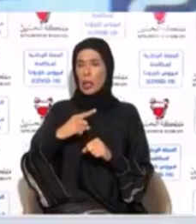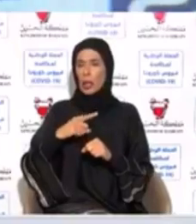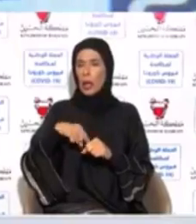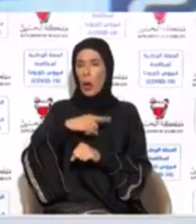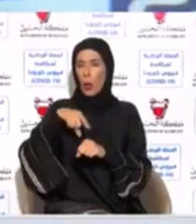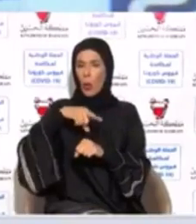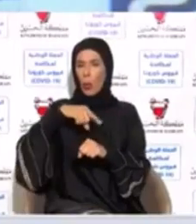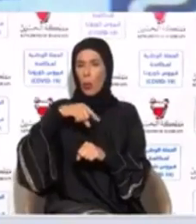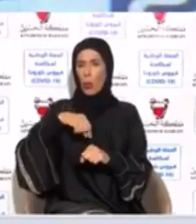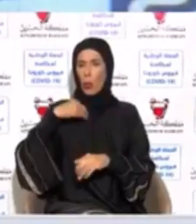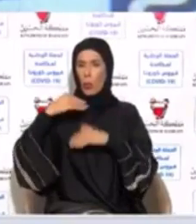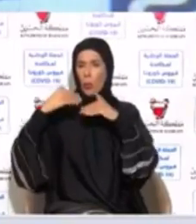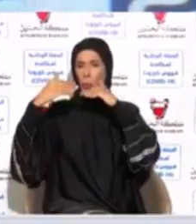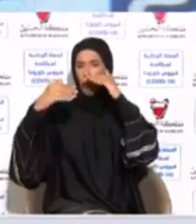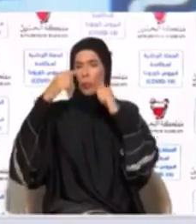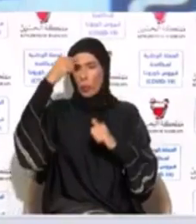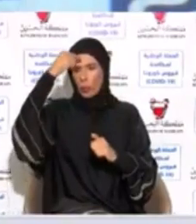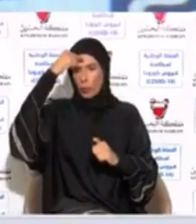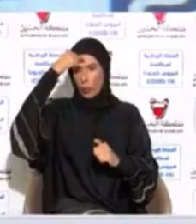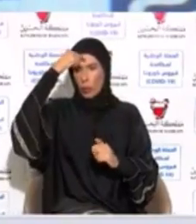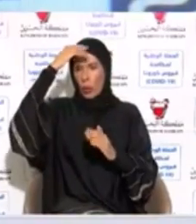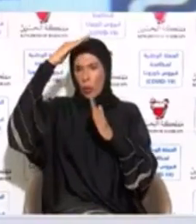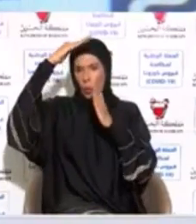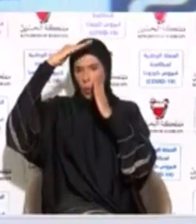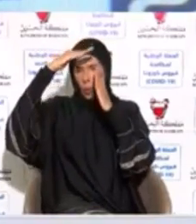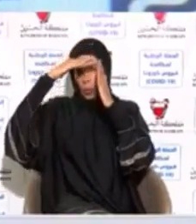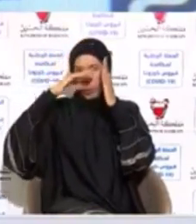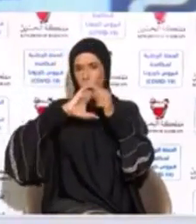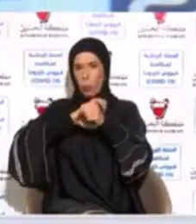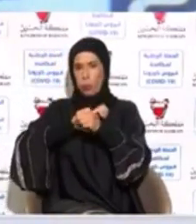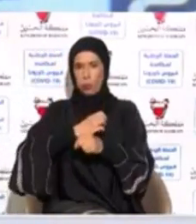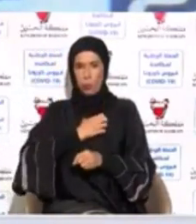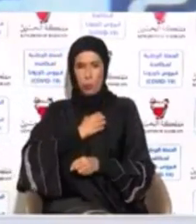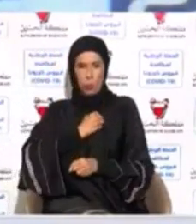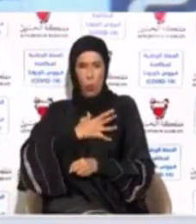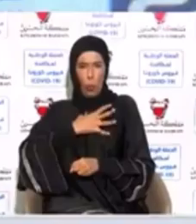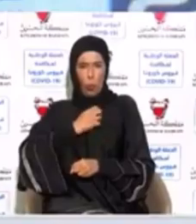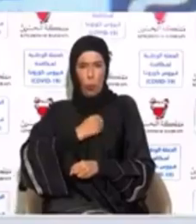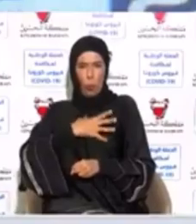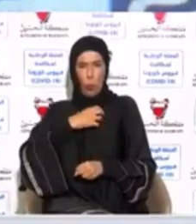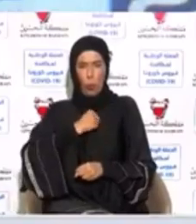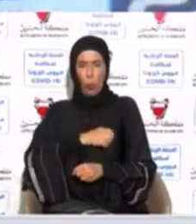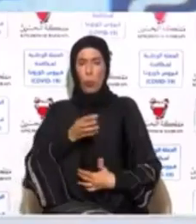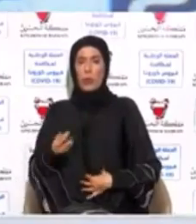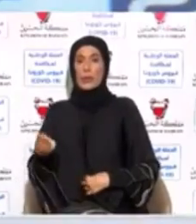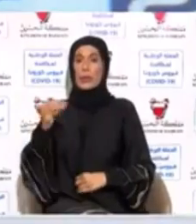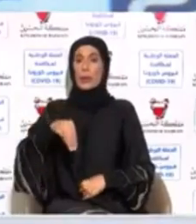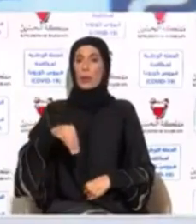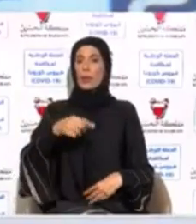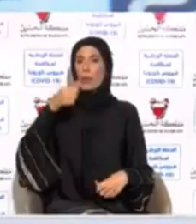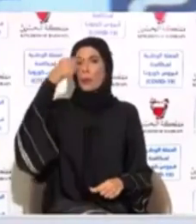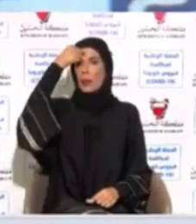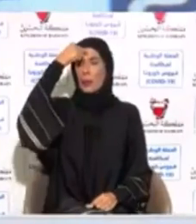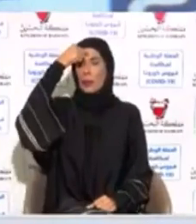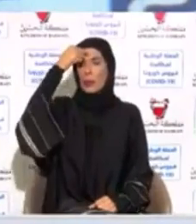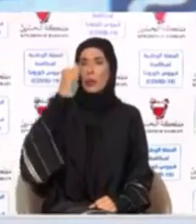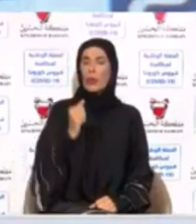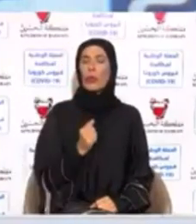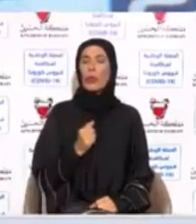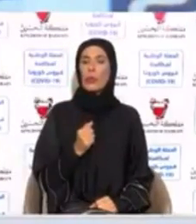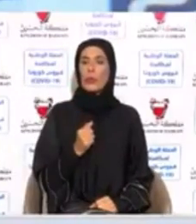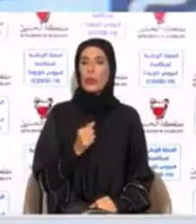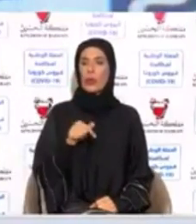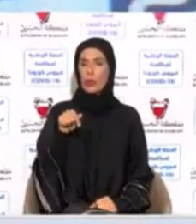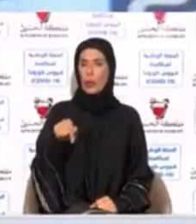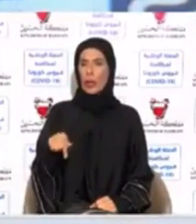وفي غضون ساعات ممكن يتطور المرض ويصاحبه في نزول في الضغط وزيادة في ضربات القلب. وحتى هذا المرض نفسه أو الجزئية هذه من